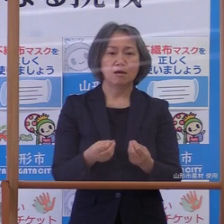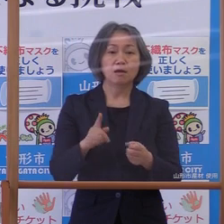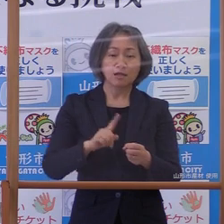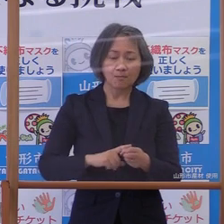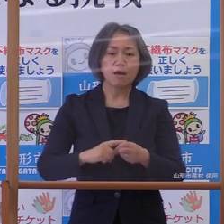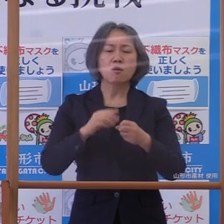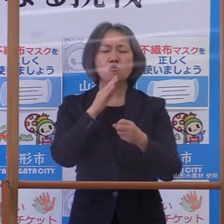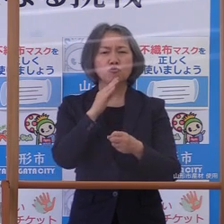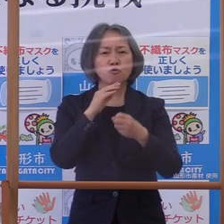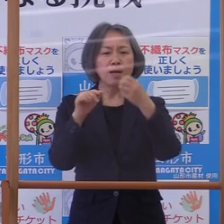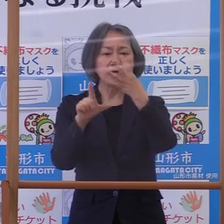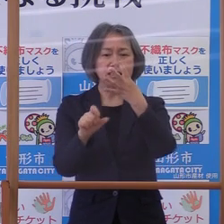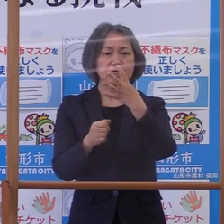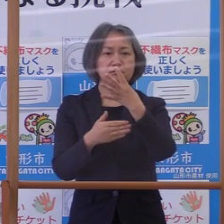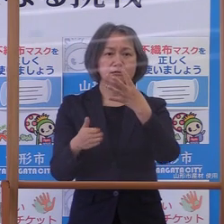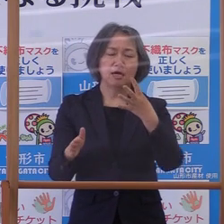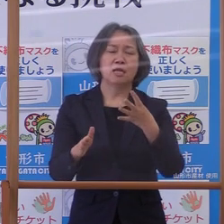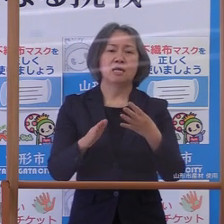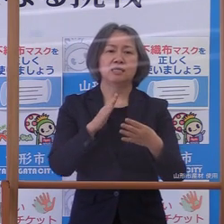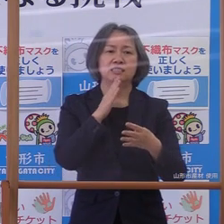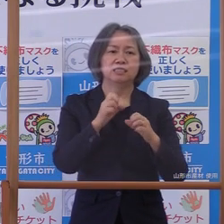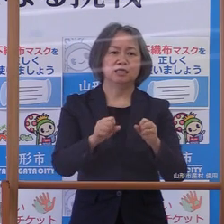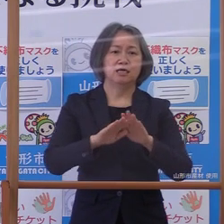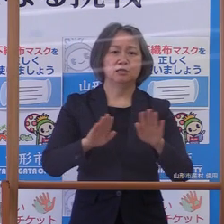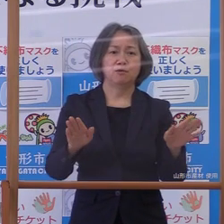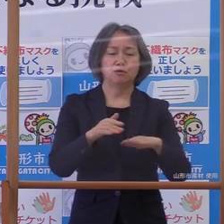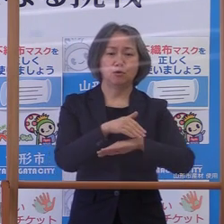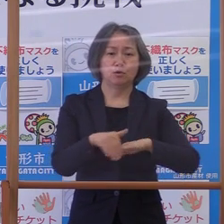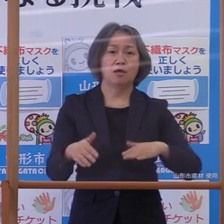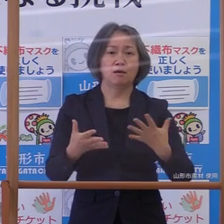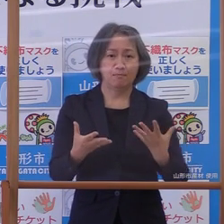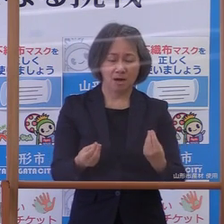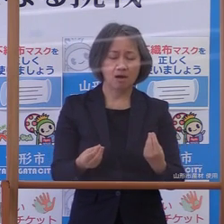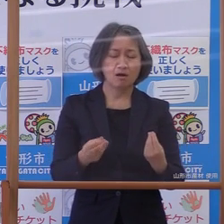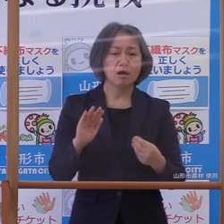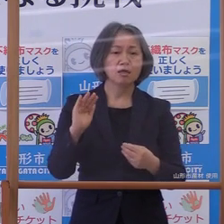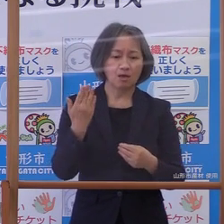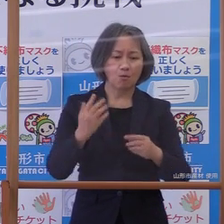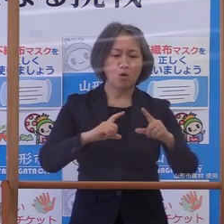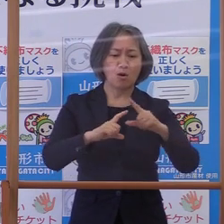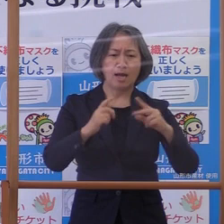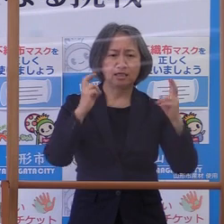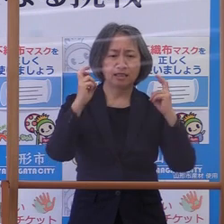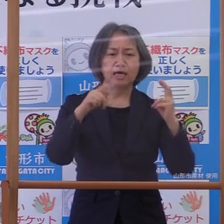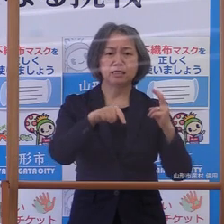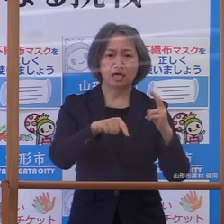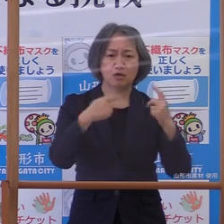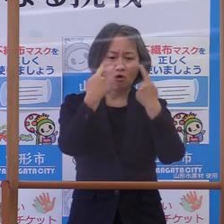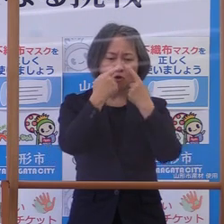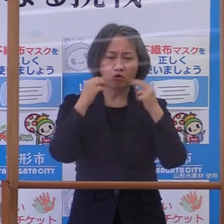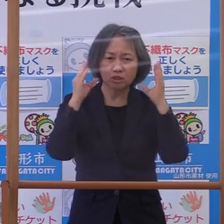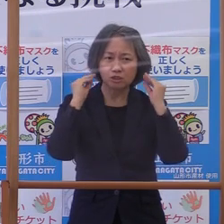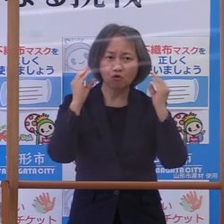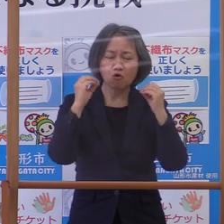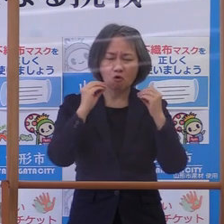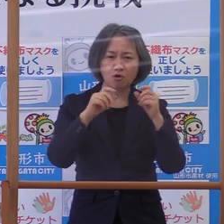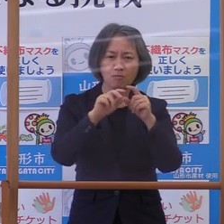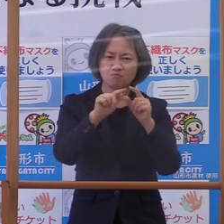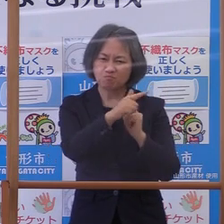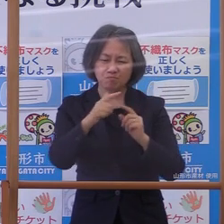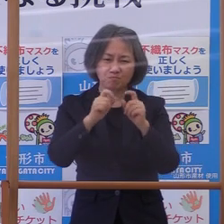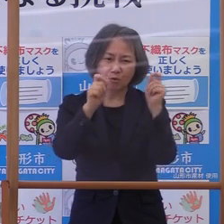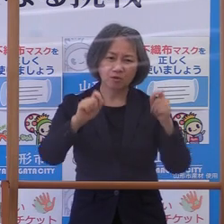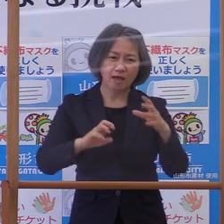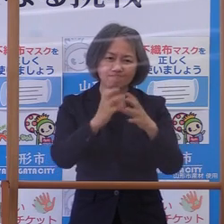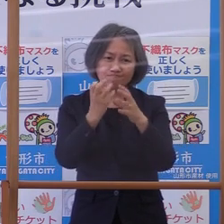施する予定でございました。ところが LINE の方の個人情報の取り扱いでいろいろ問題